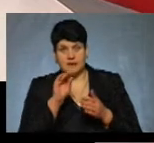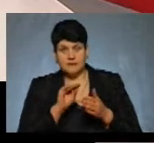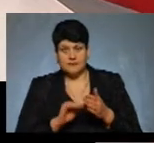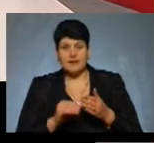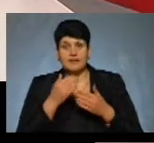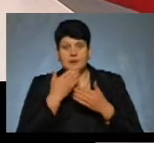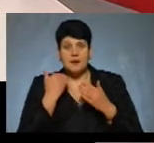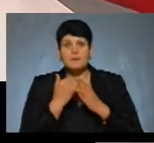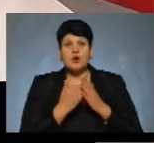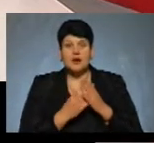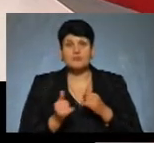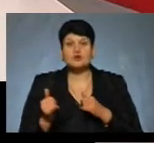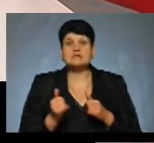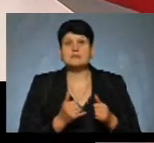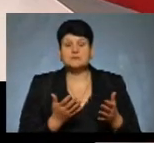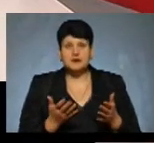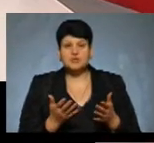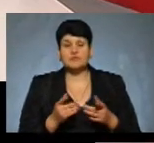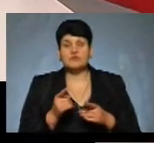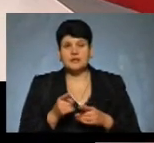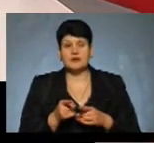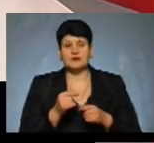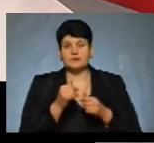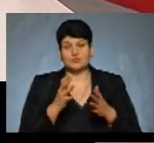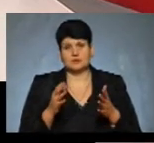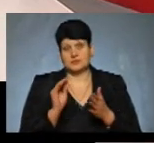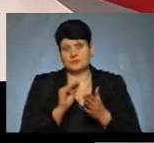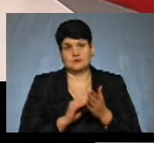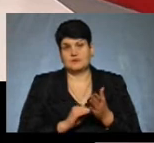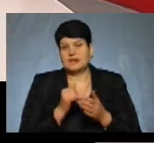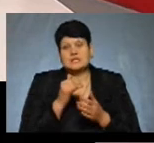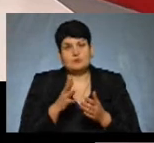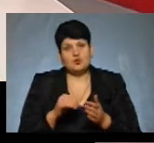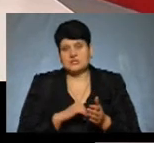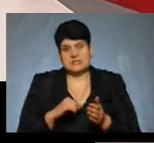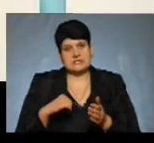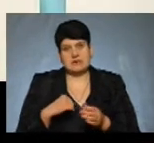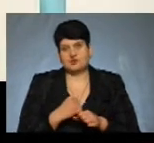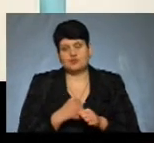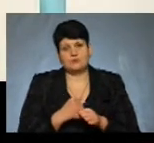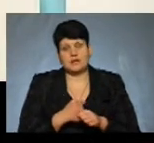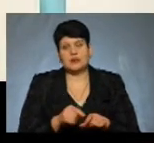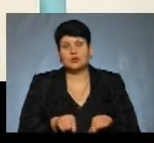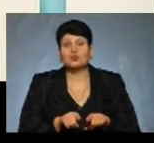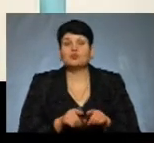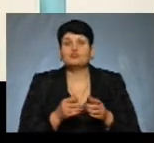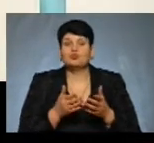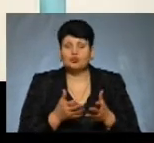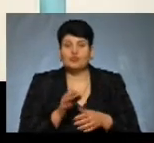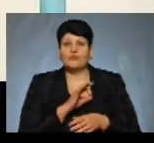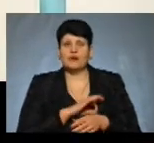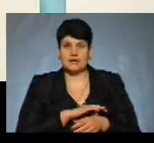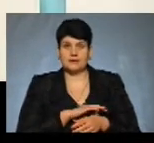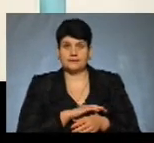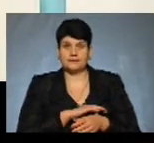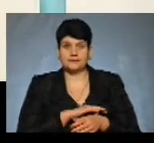програмного забезпечення, на якому здійснюється заповнення цієї декларації, він не зможе сам цього зробити, тому вигідніше